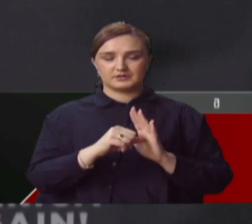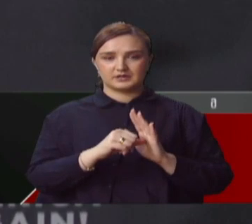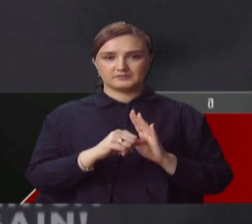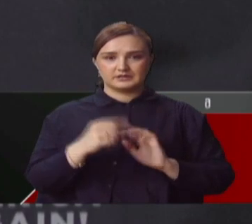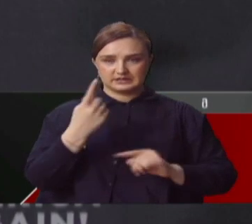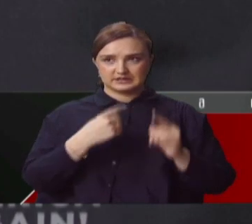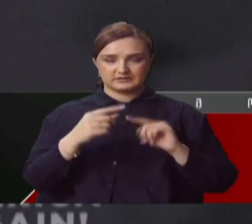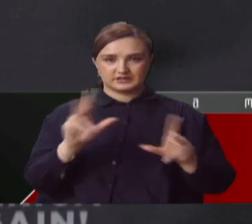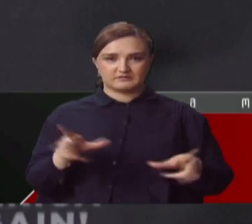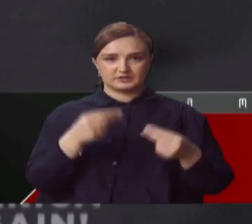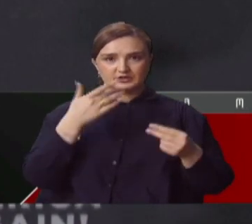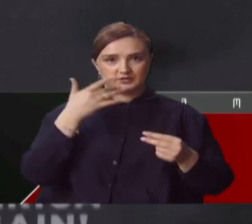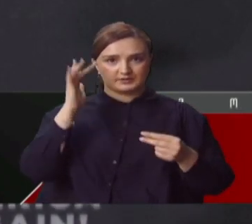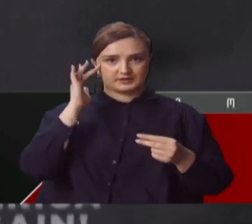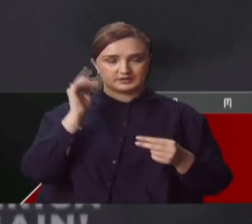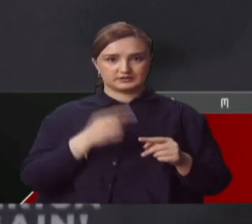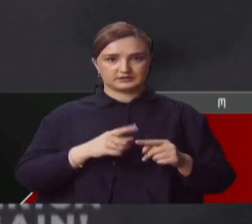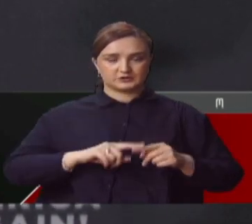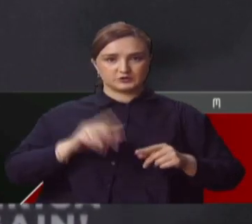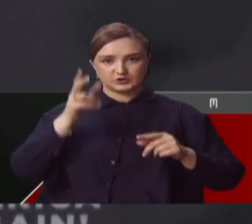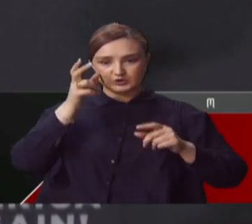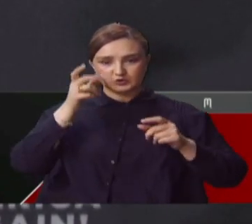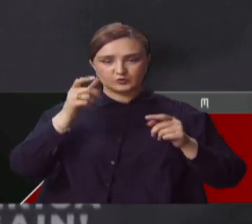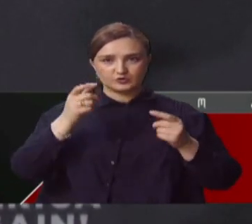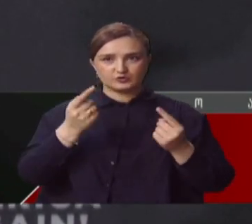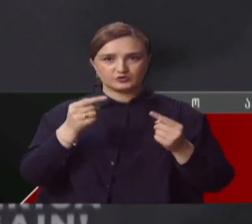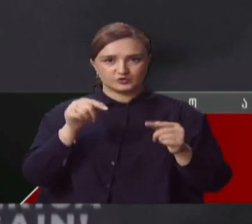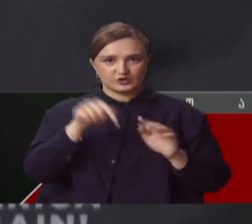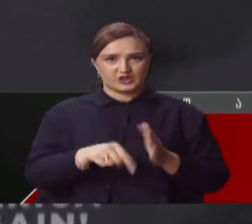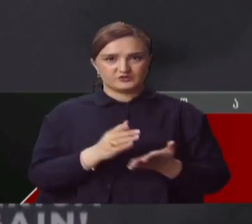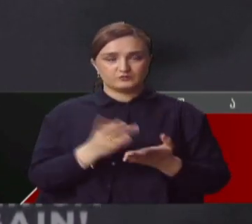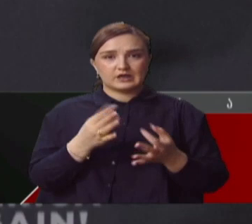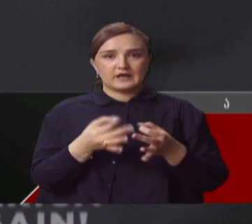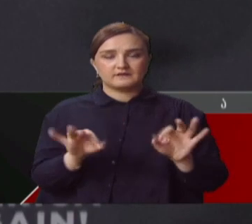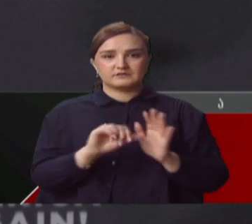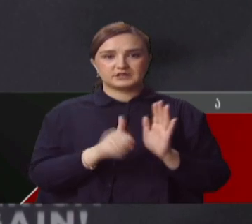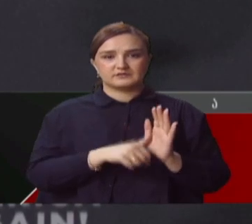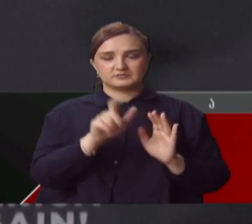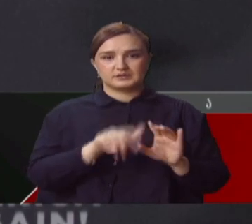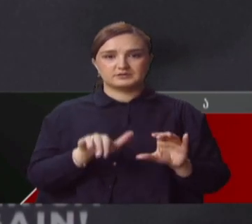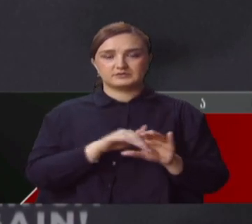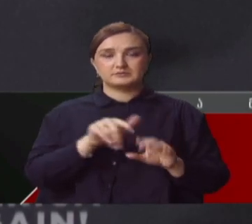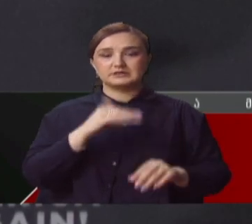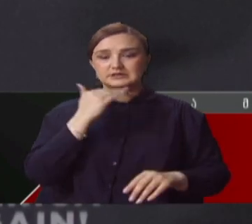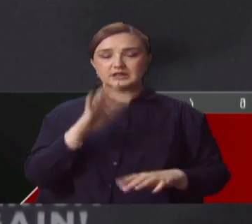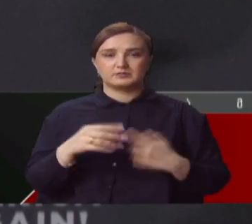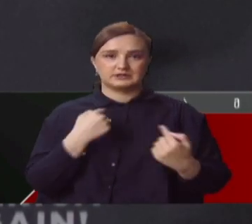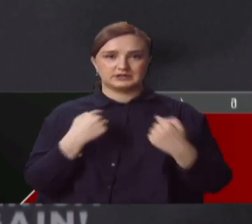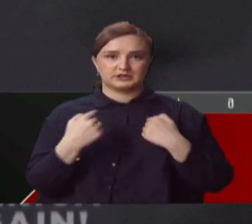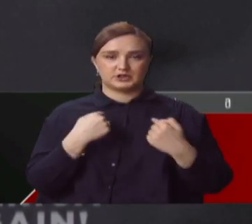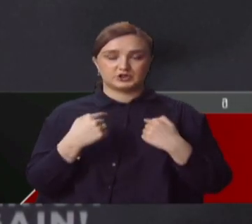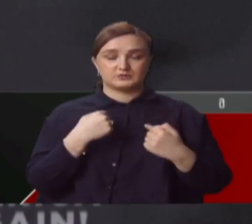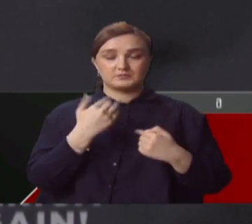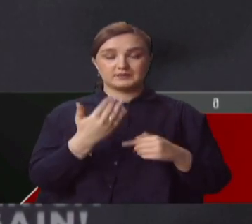ამოვალთ ჯოჯოხეთიდან, რომელშიც ახლა ეს ქვეყანაა. მათ უნდა გაათავისუფლონ 16 მძევალი. მათ საკმარისად იტანჯეს. მე